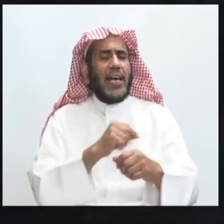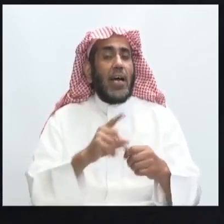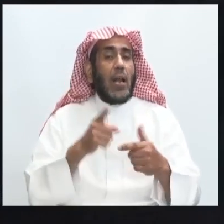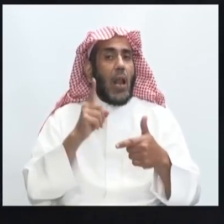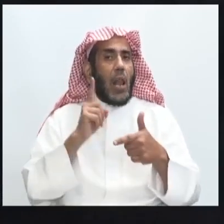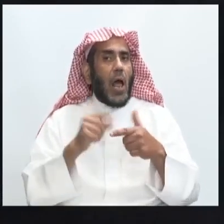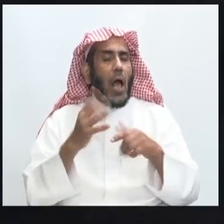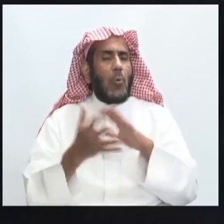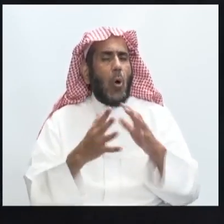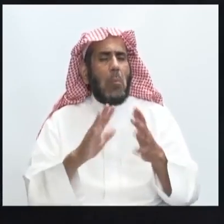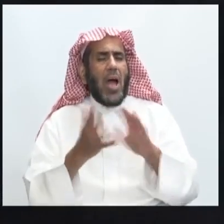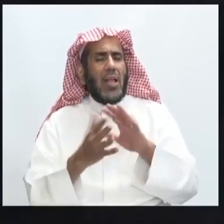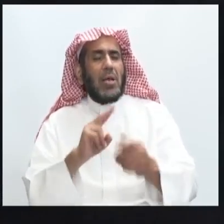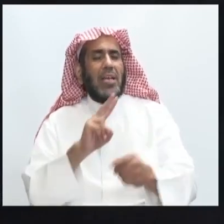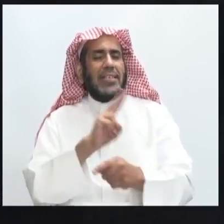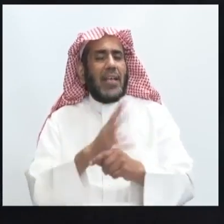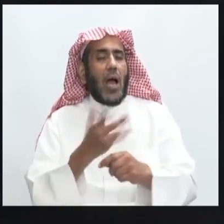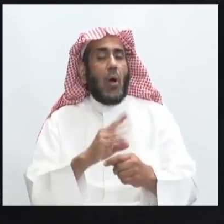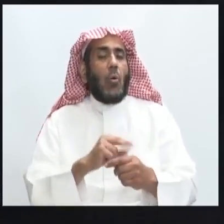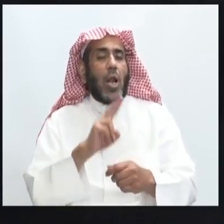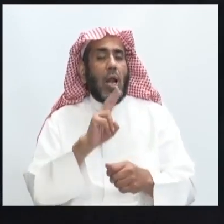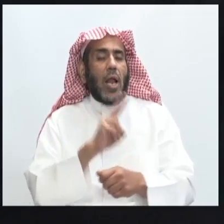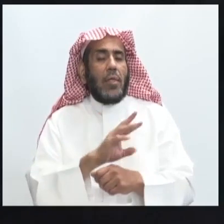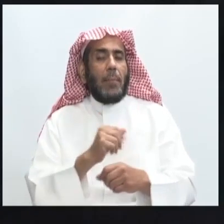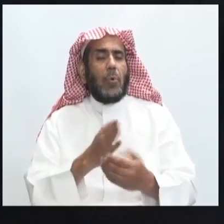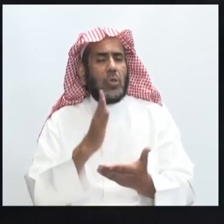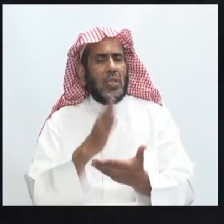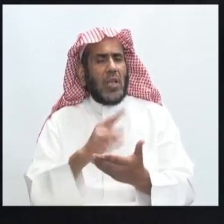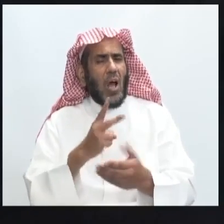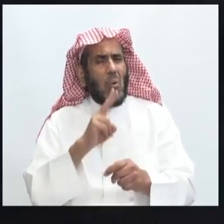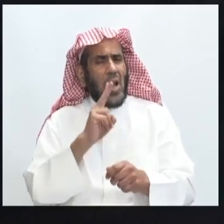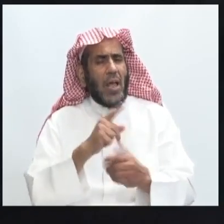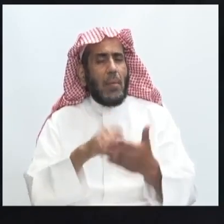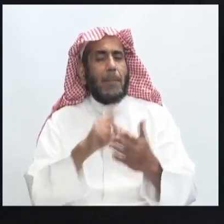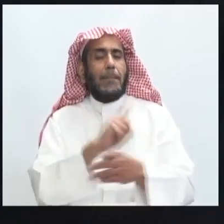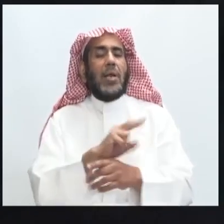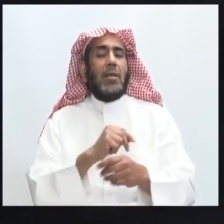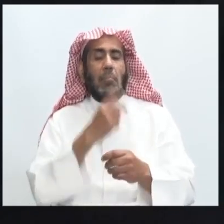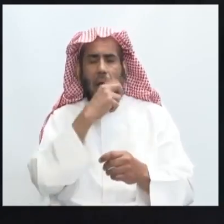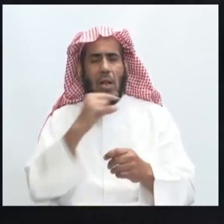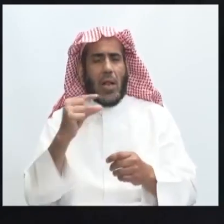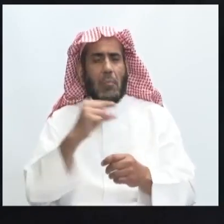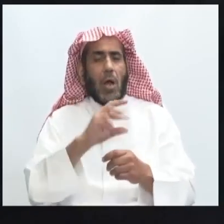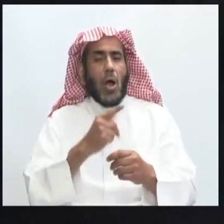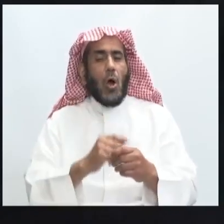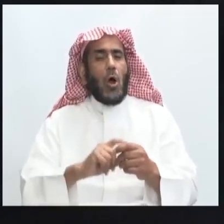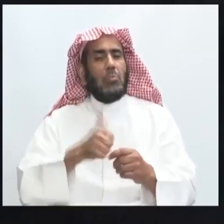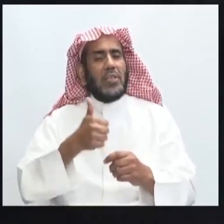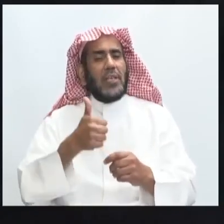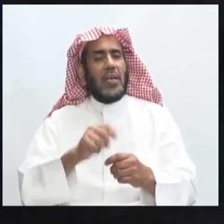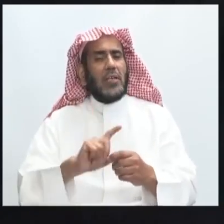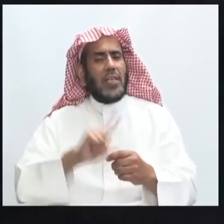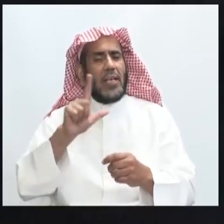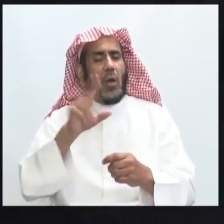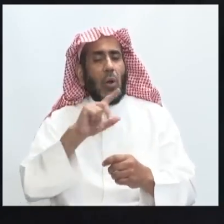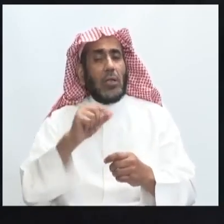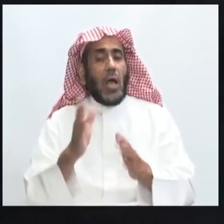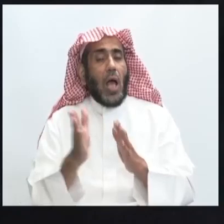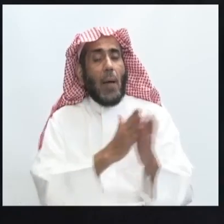ما يحتمل الصدق او الكذب ما تحكم عليه بالصدق او تحكم عليه بالكذب او بالصحه او الخطا وايضا